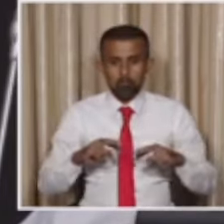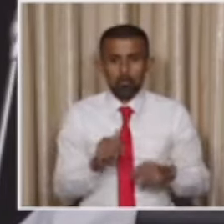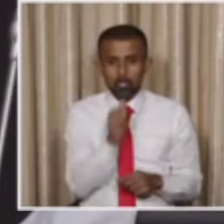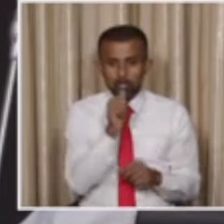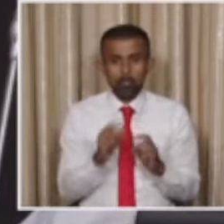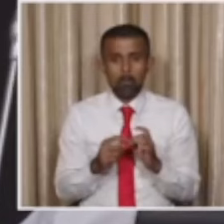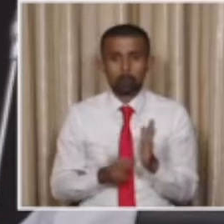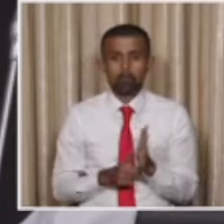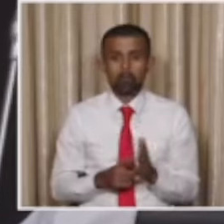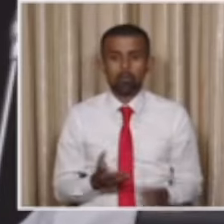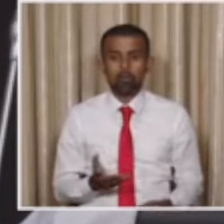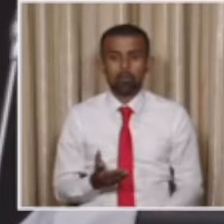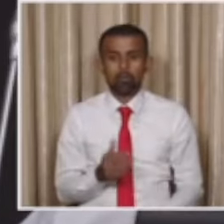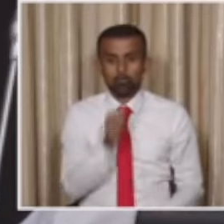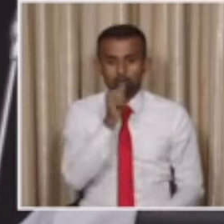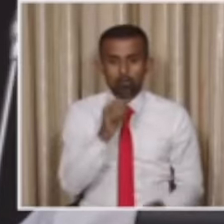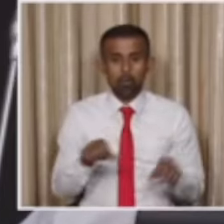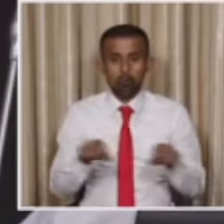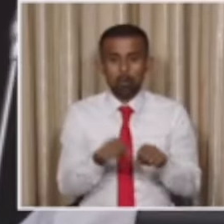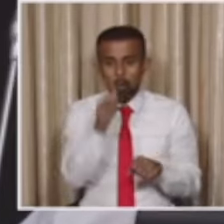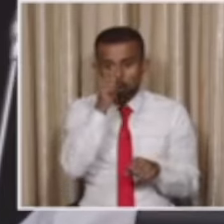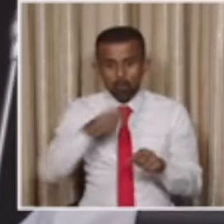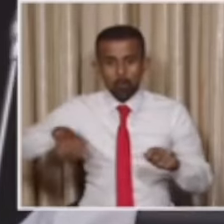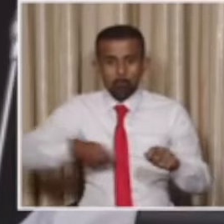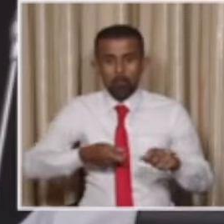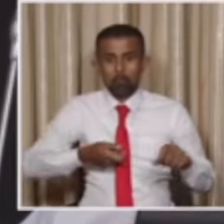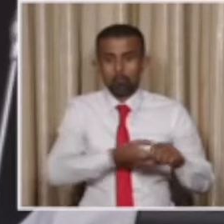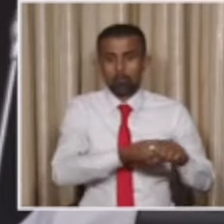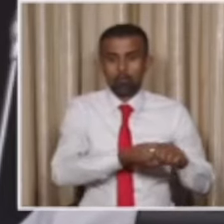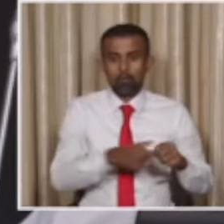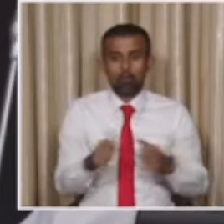මොකද වෙලා තියෙන්නේ? වතුර බටේටත් හොර එකක් දාලා අරගෙන ගරු කතානායකතුමනි.